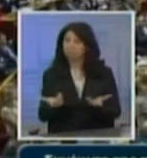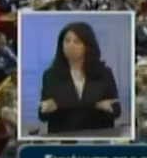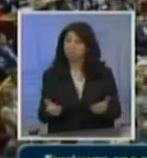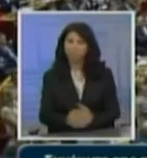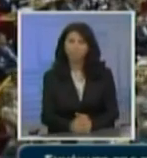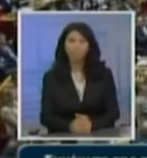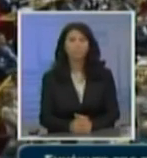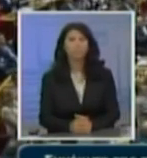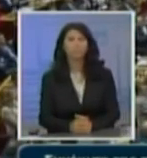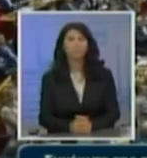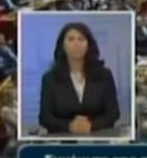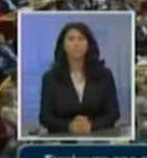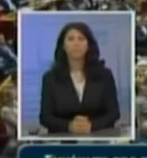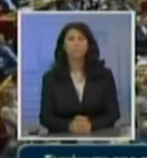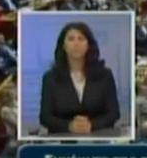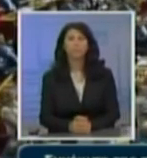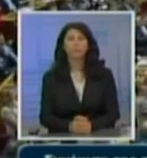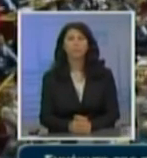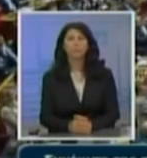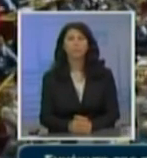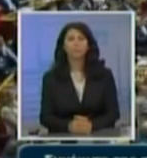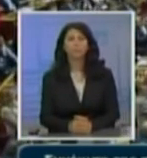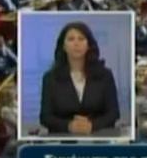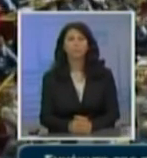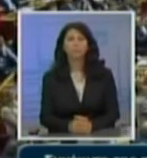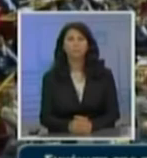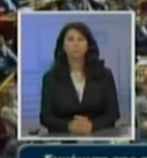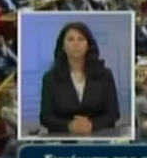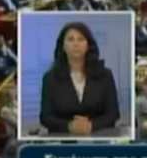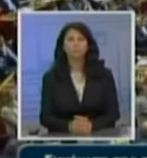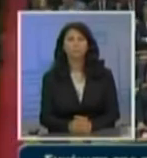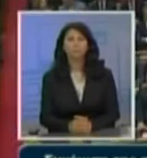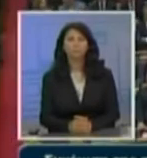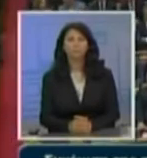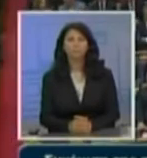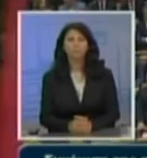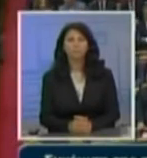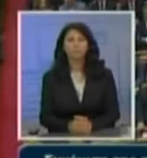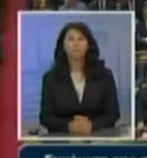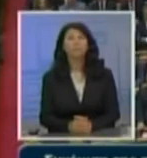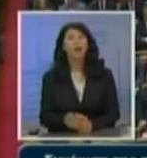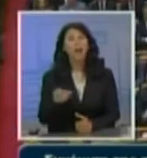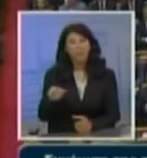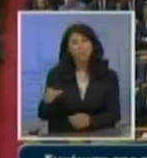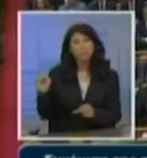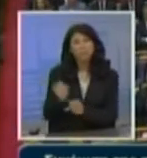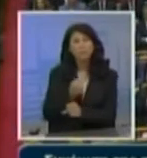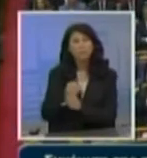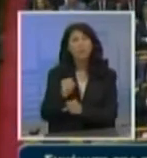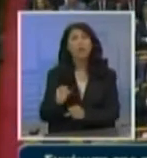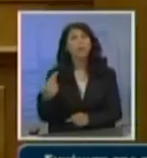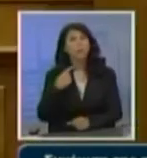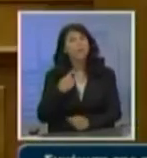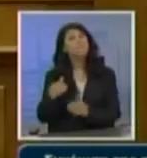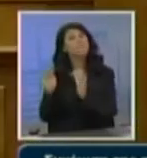και Δημοσιονομικής Ένωσης, η αντιμετώπιση του ρεύματος των μεταναστών και η εμβάθυνση της θαλάσσης πολιτικής της